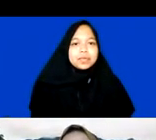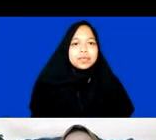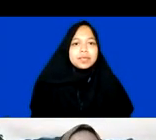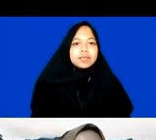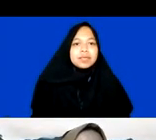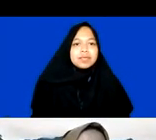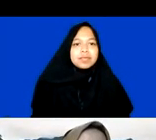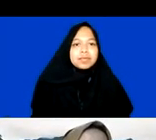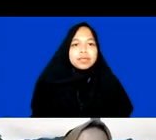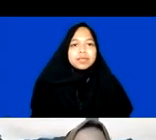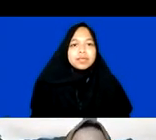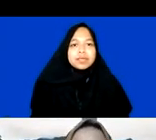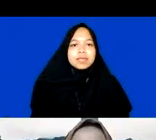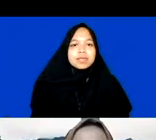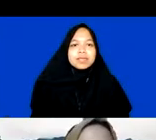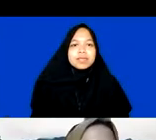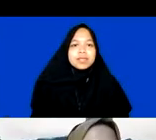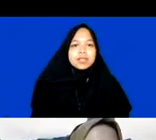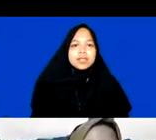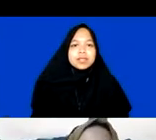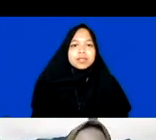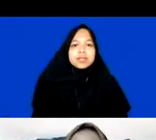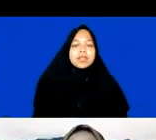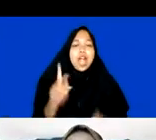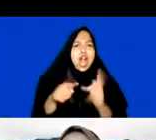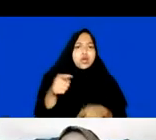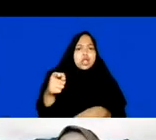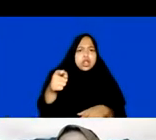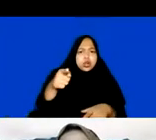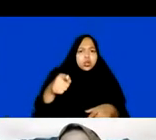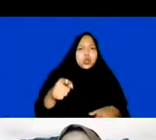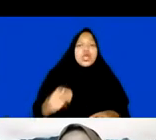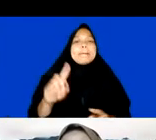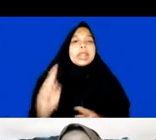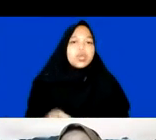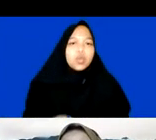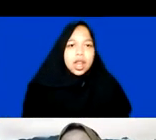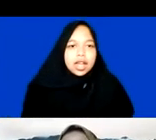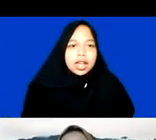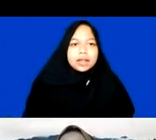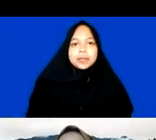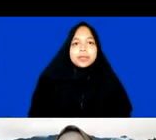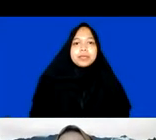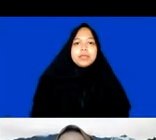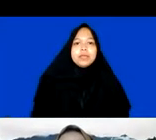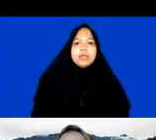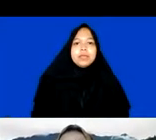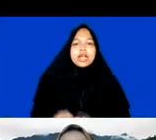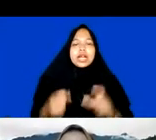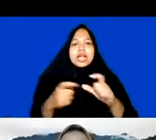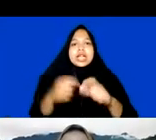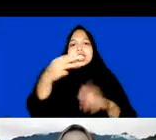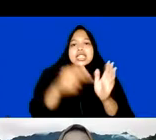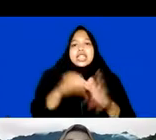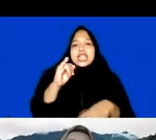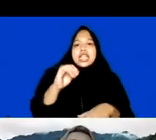Huh. Gimana Mas? Kalau itu kebetulan, kalau berkarya di kulit di seni rupa itu baru dua